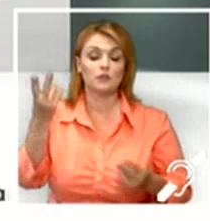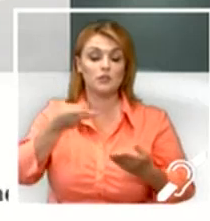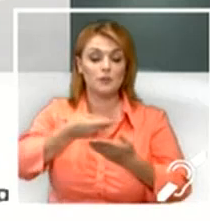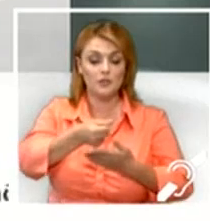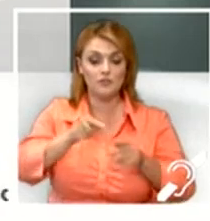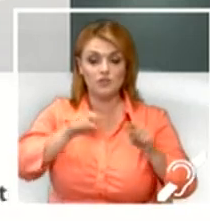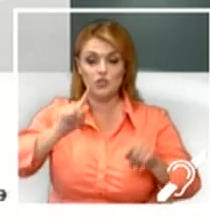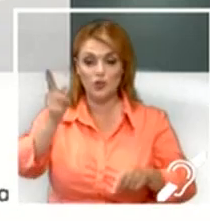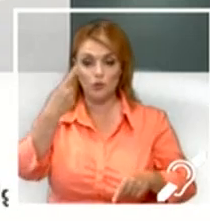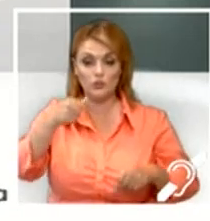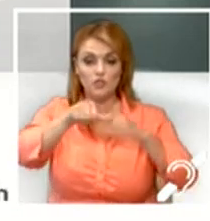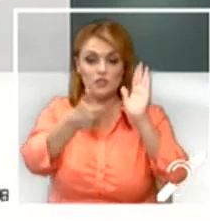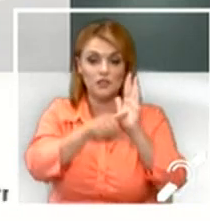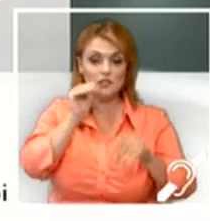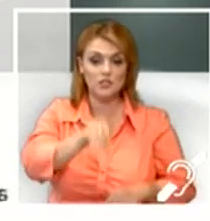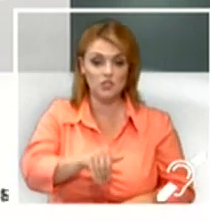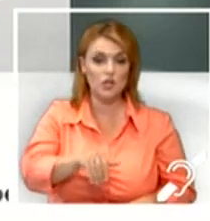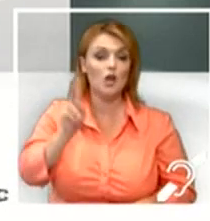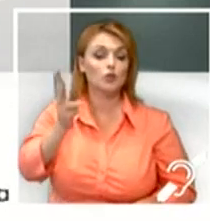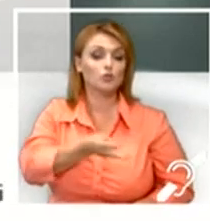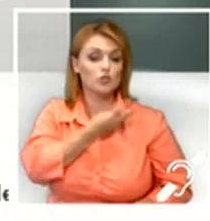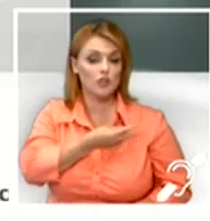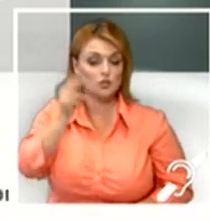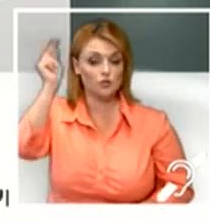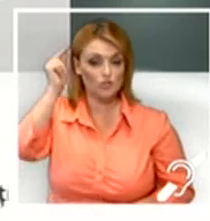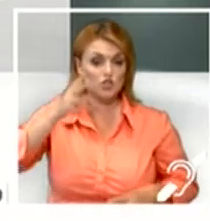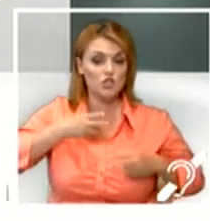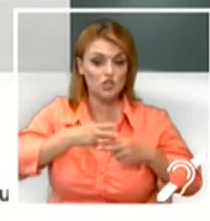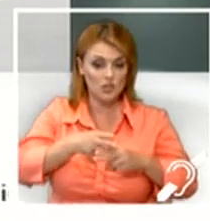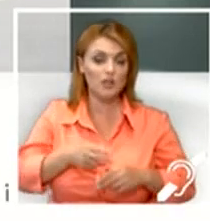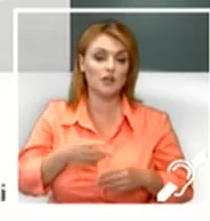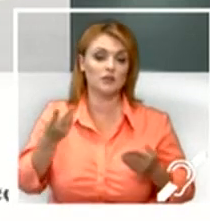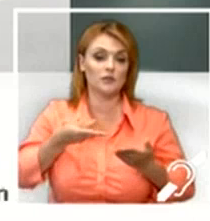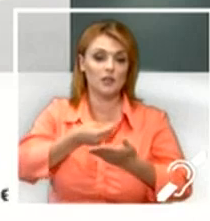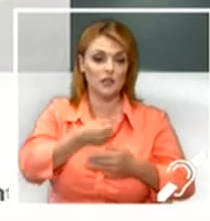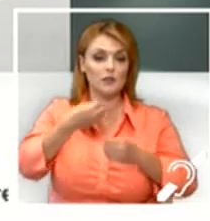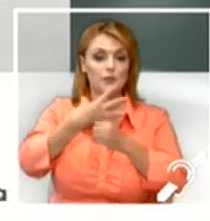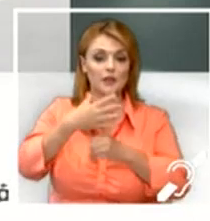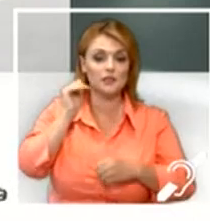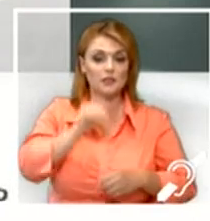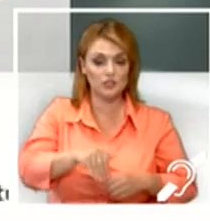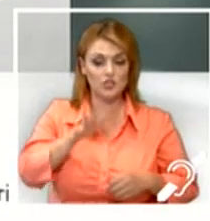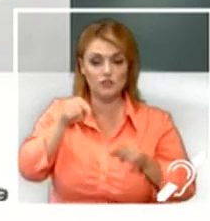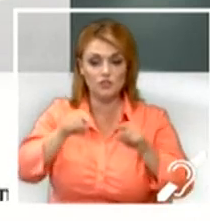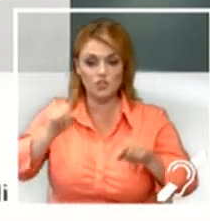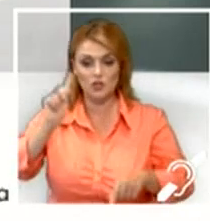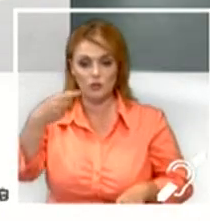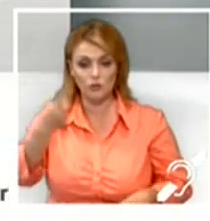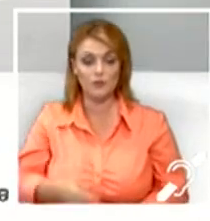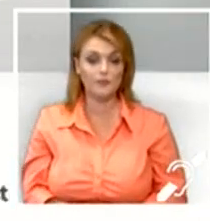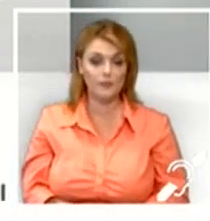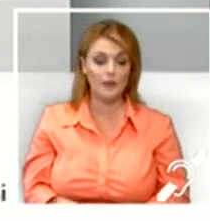este de 16.000 de lei. Doritorii de a studia ingineria software vor trebui să achite o taxă anuală de 15.000 de